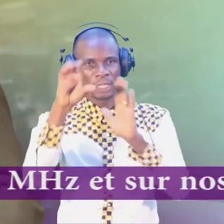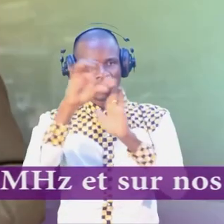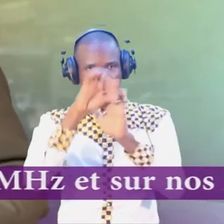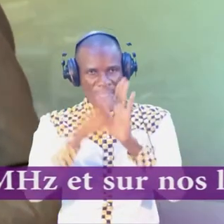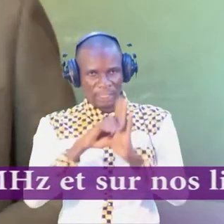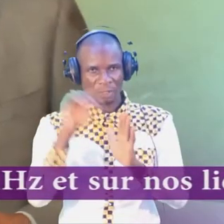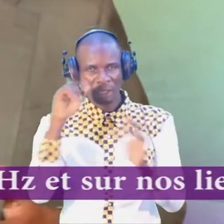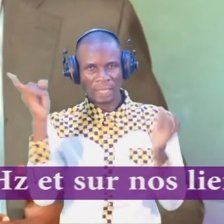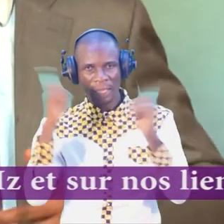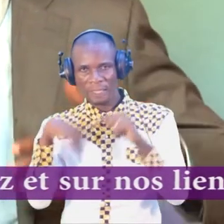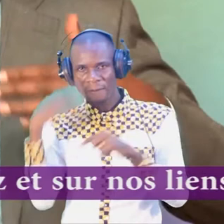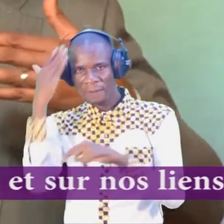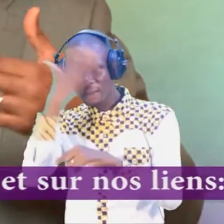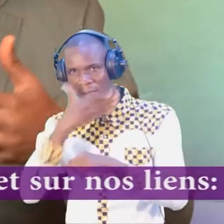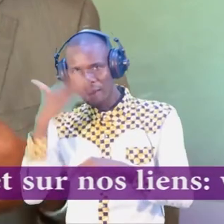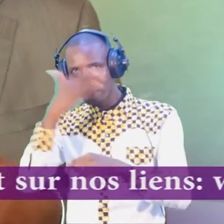Tunaona hapa